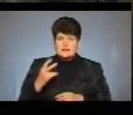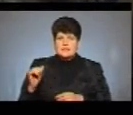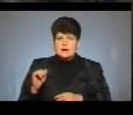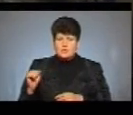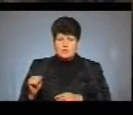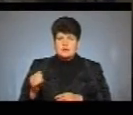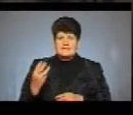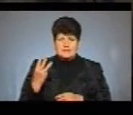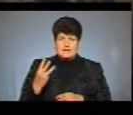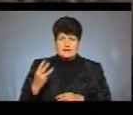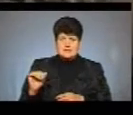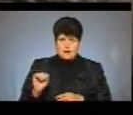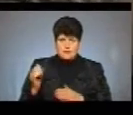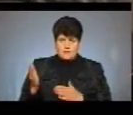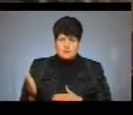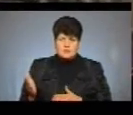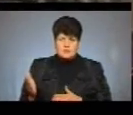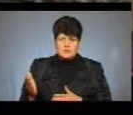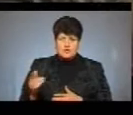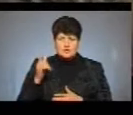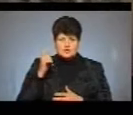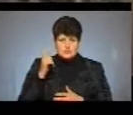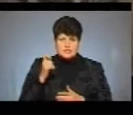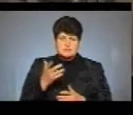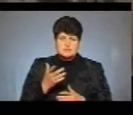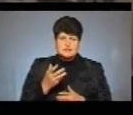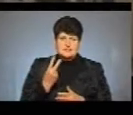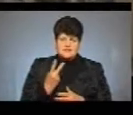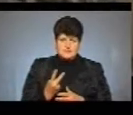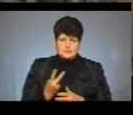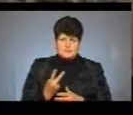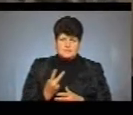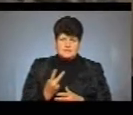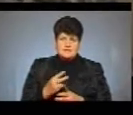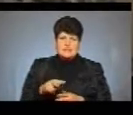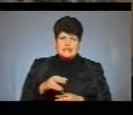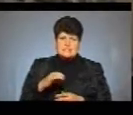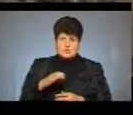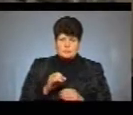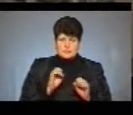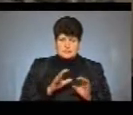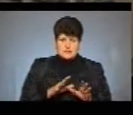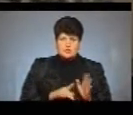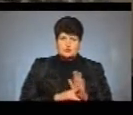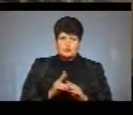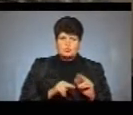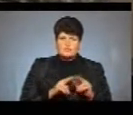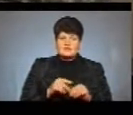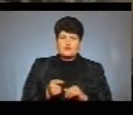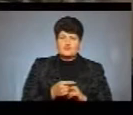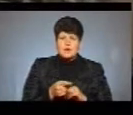3 казарми Теребовля, Чертківський гарнізон 2 казарми в листопаді місті здачі і розпочато будівництво в